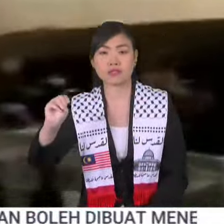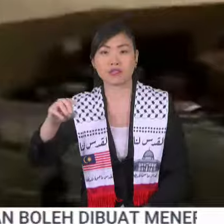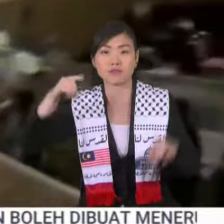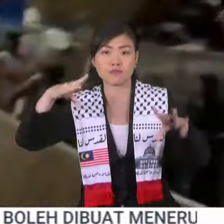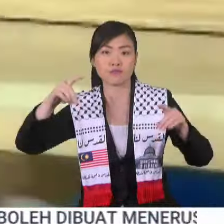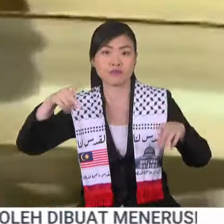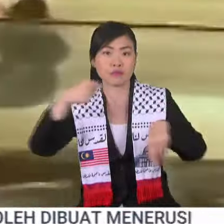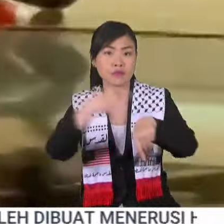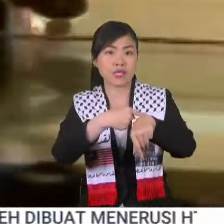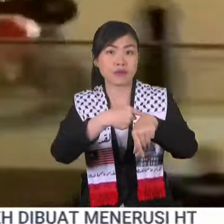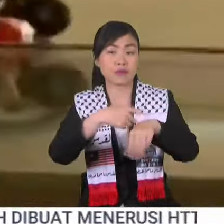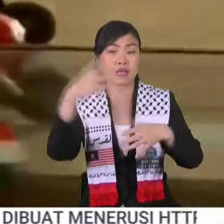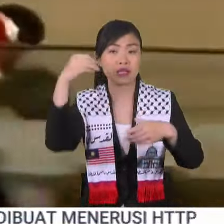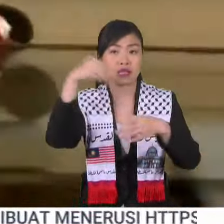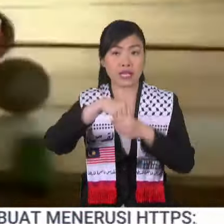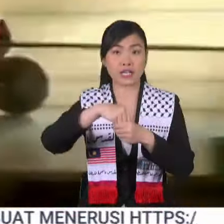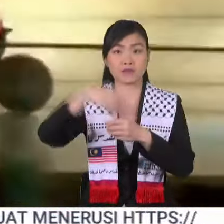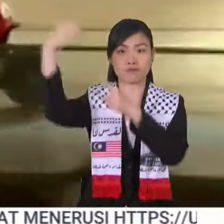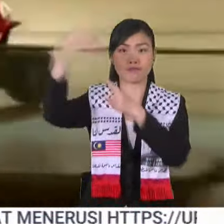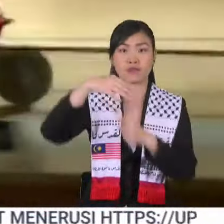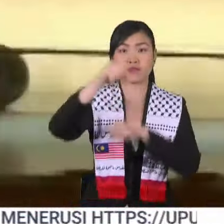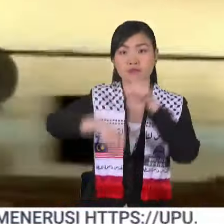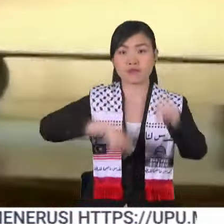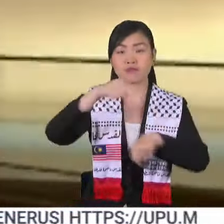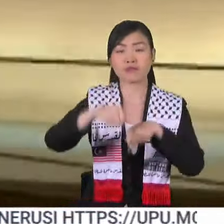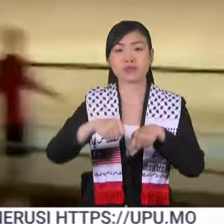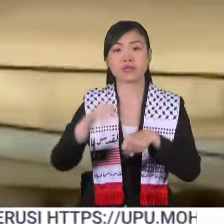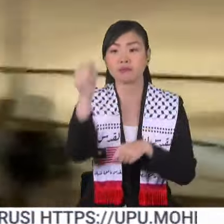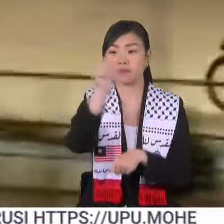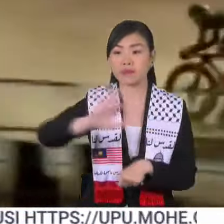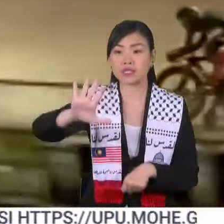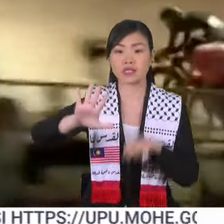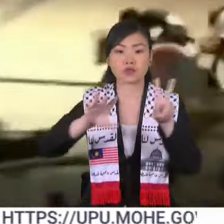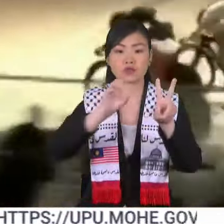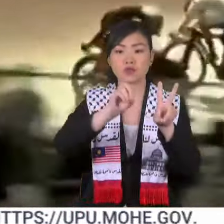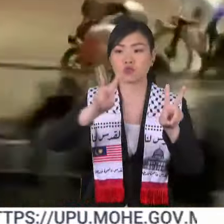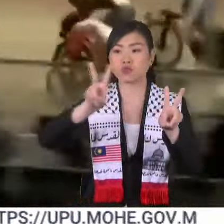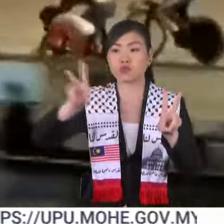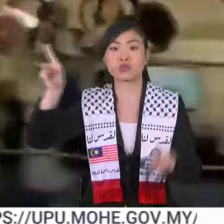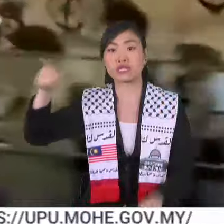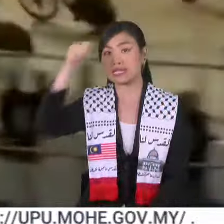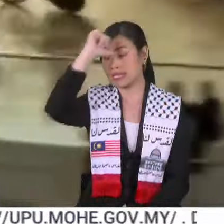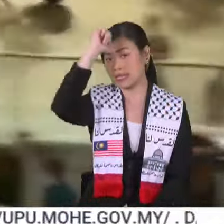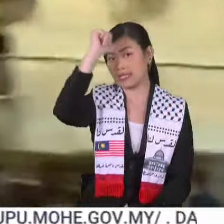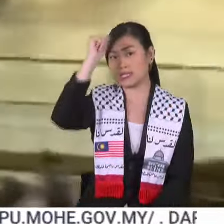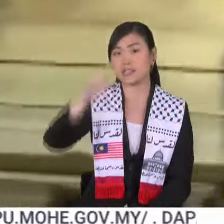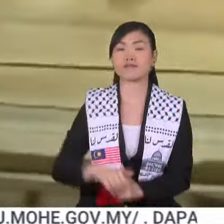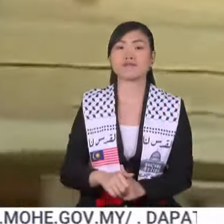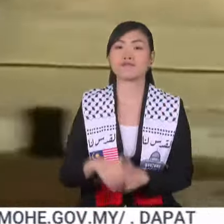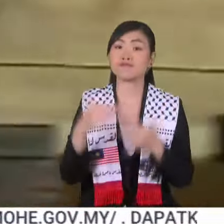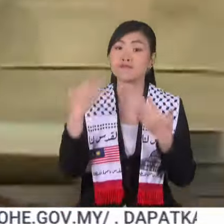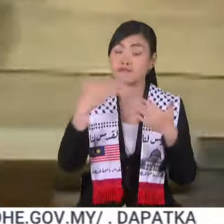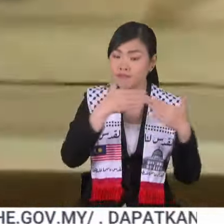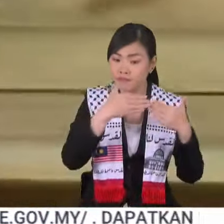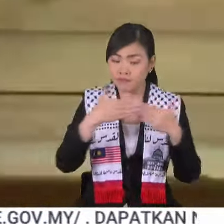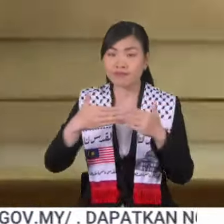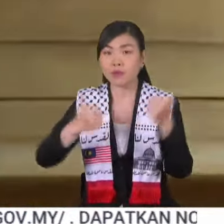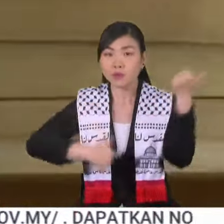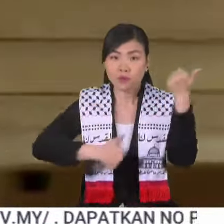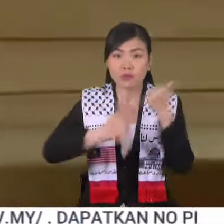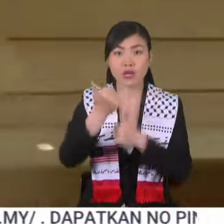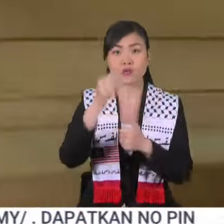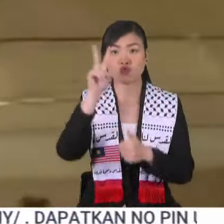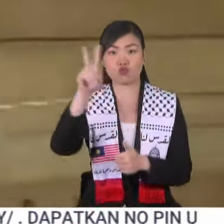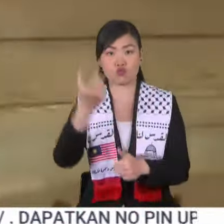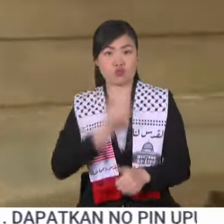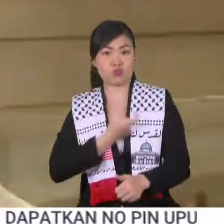pada kejohanan berbasikal trek Asia 2022 di New Delhi, India. Ia disusuli dengan kejayaan meraih dua